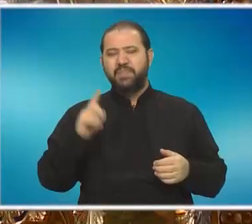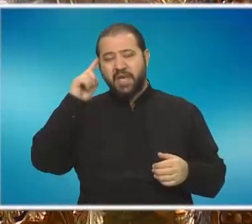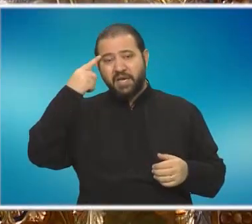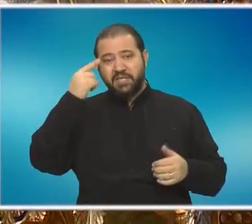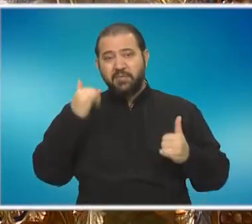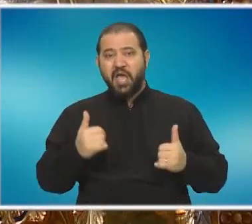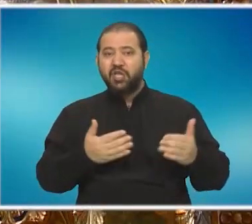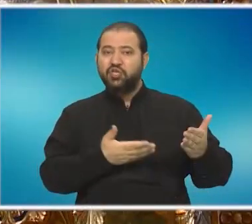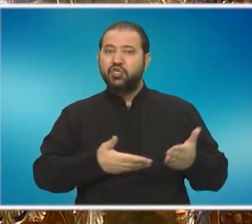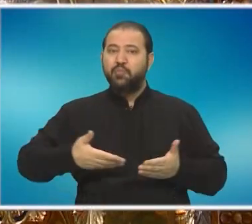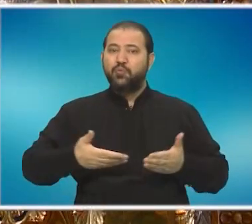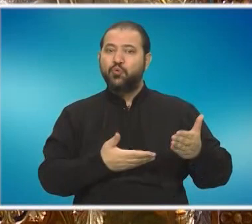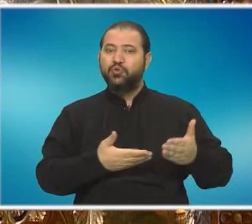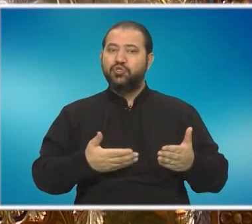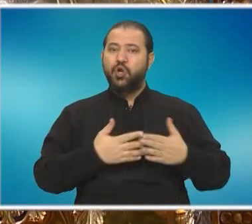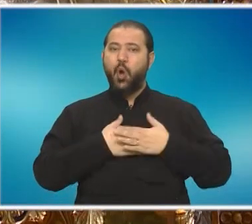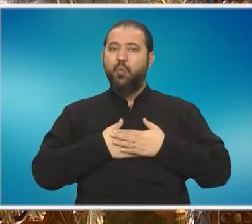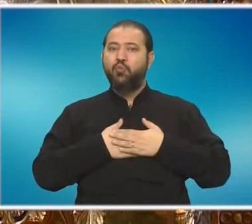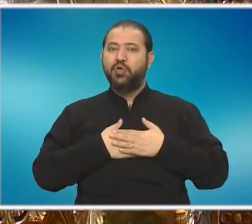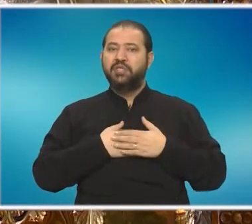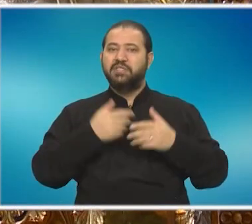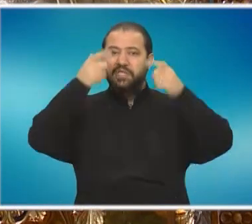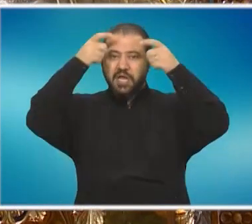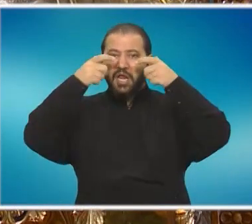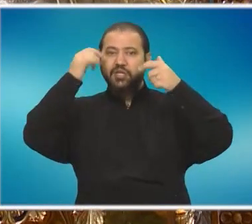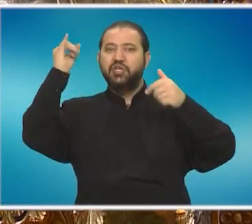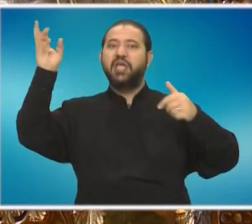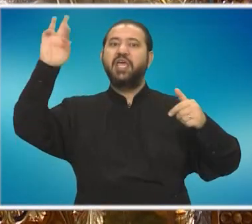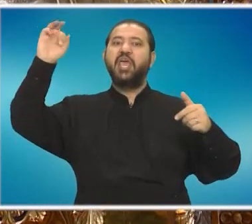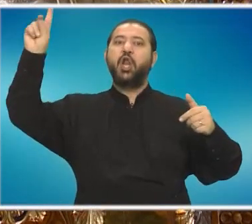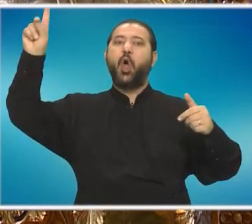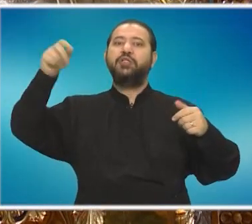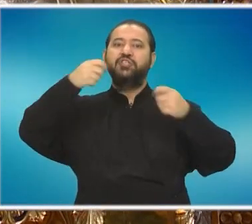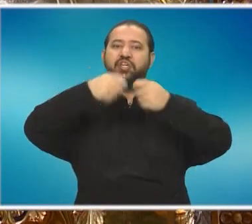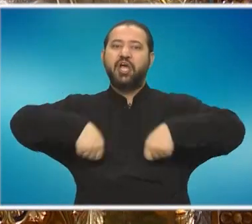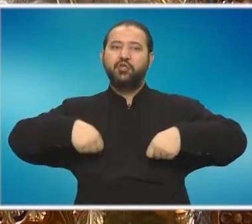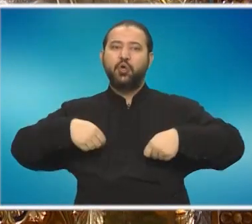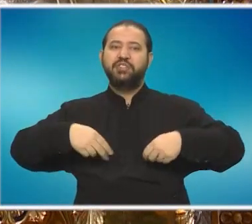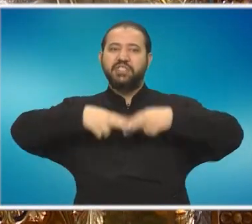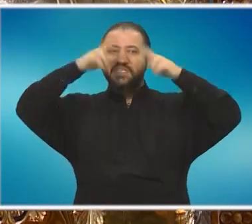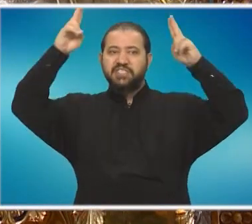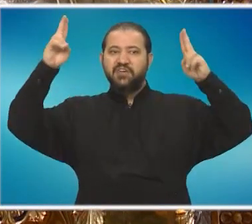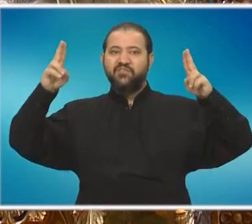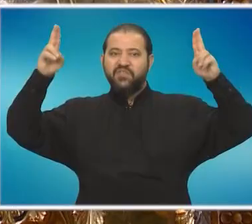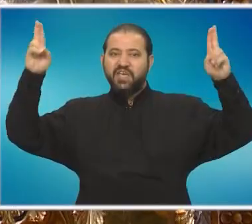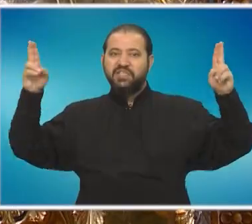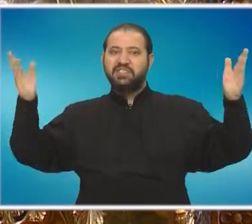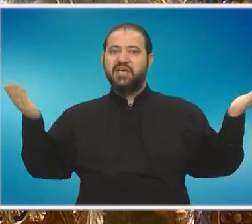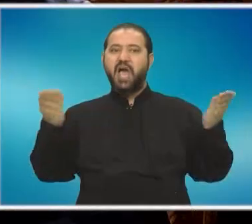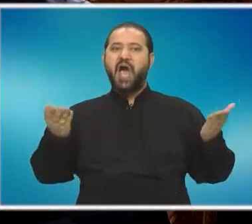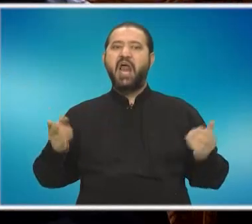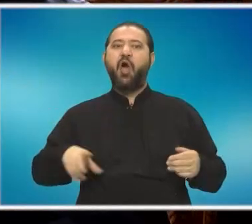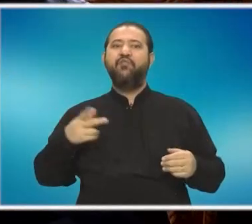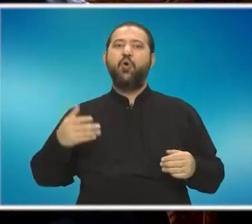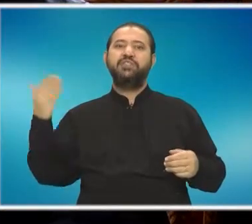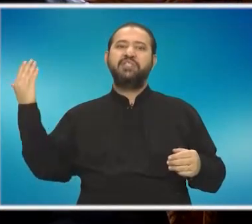prunci uciși de Ierod, ne gândim la toți sfinții mucenici, cel puțin din primele veacuri creștine, care au împodobit calendarul și pe care